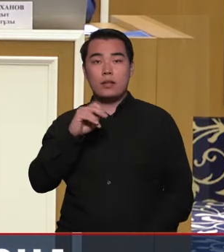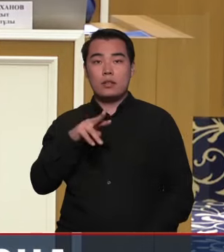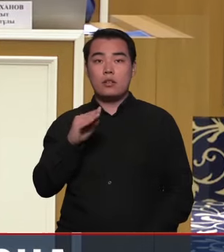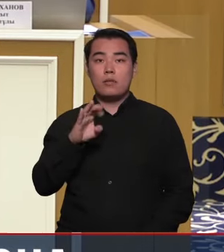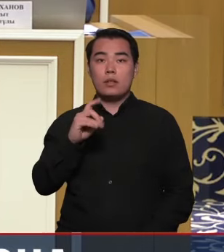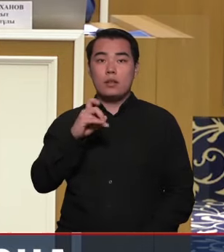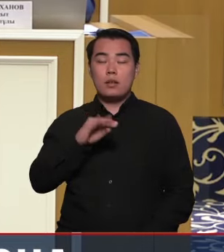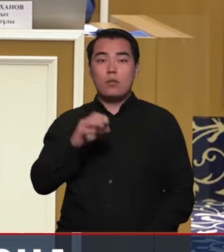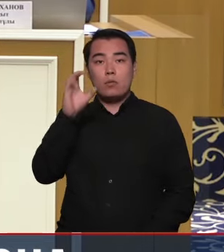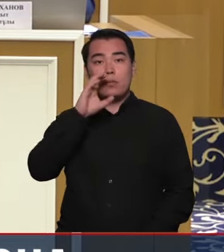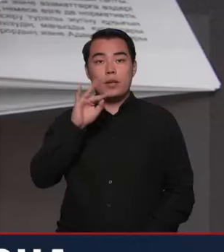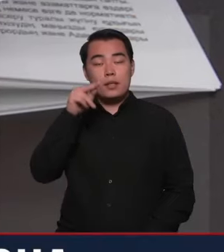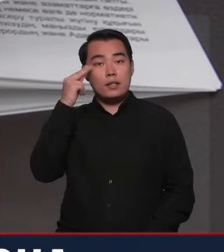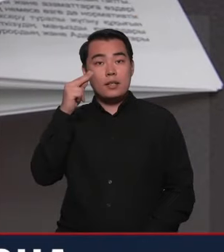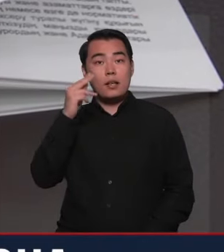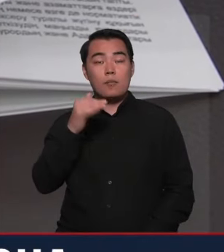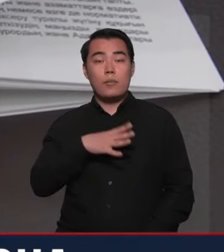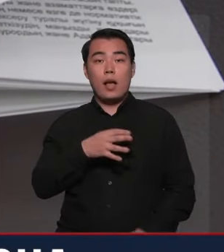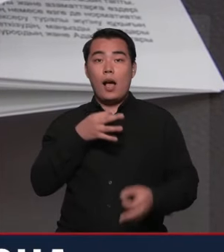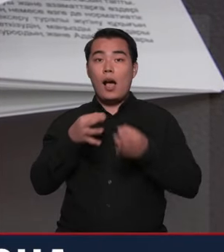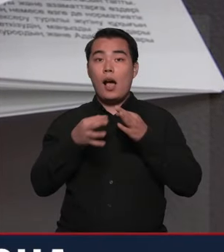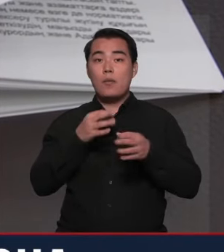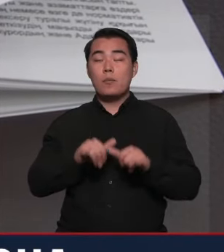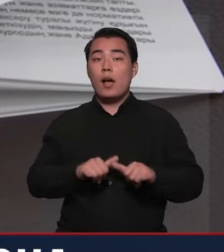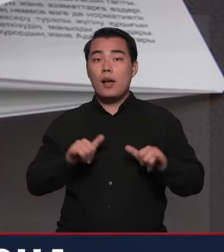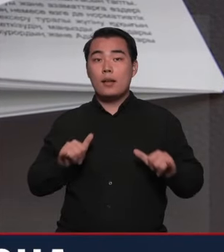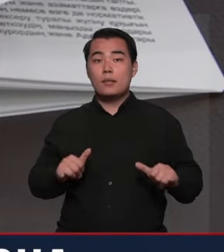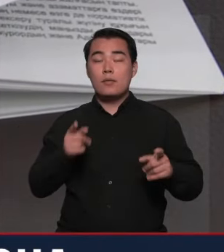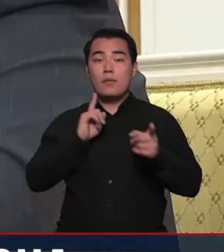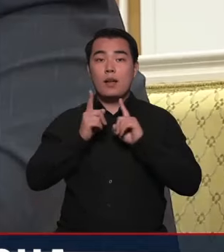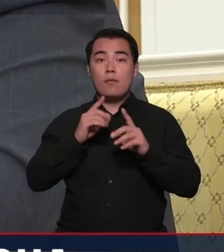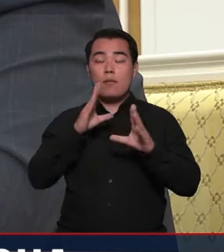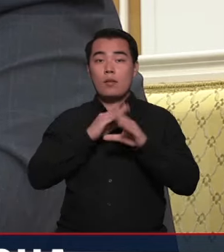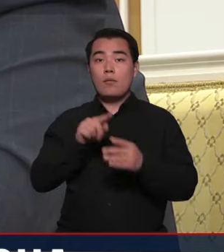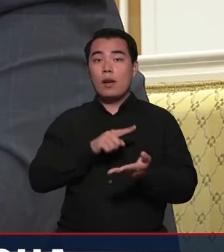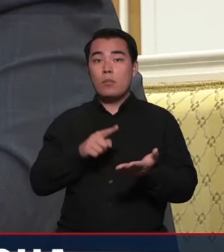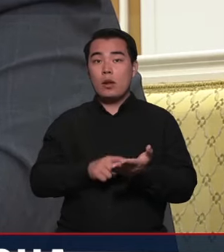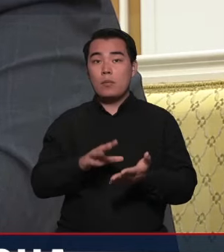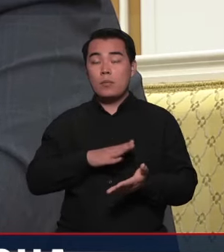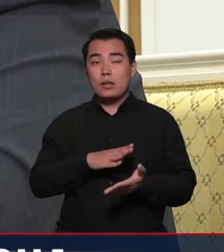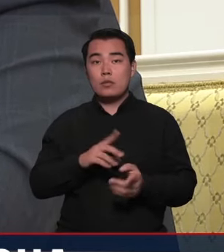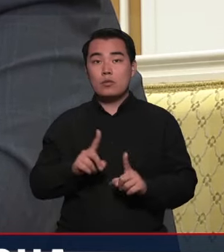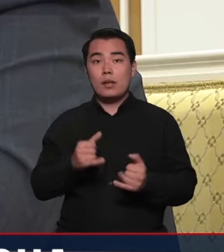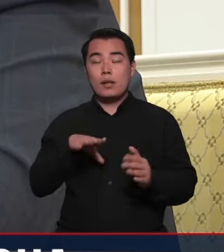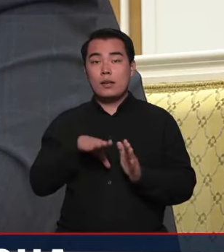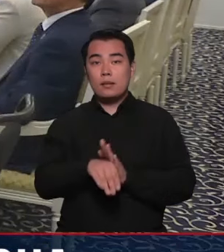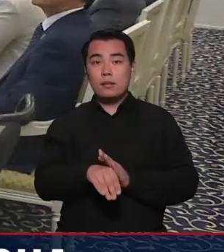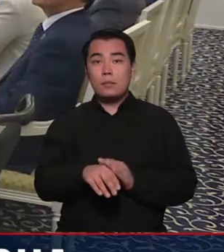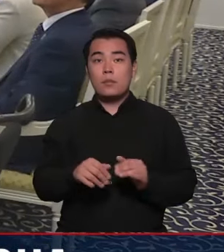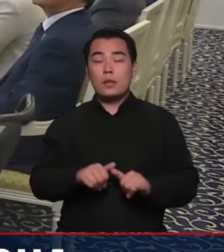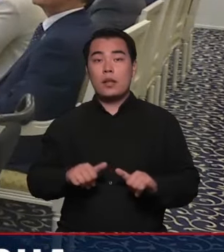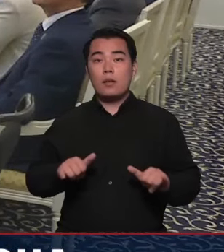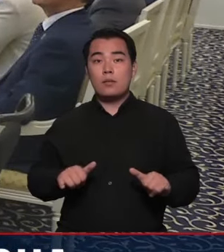Швейцарии, Узбекистана и Кыргызстана обсуждали широкий спектр вопросов, связанных с